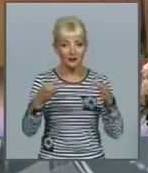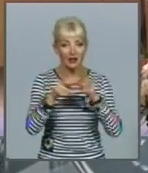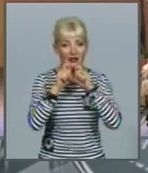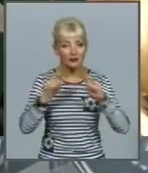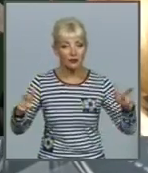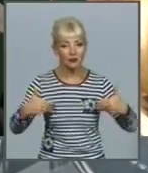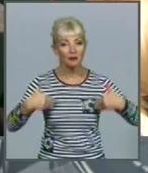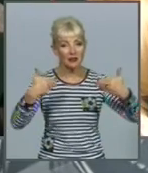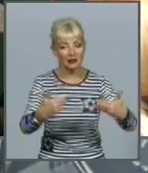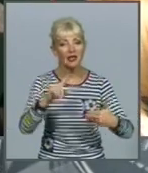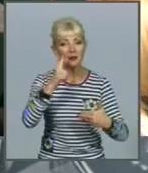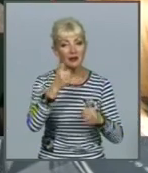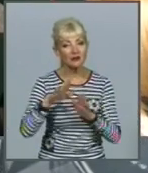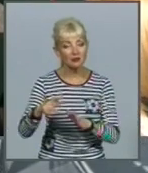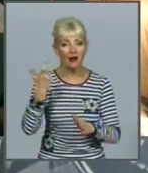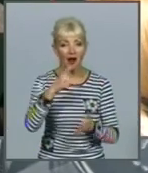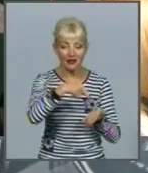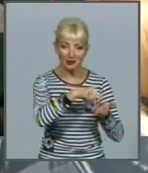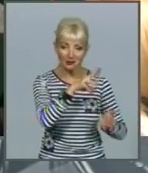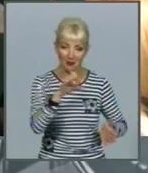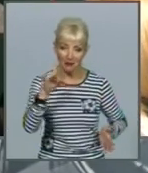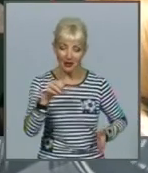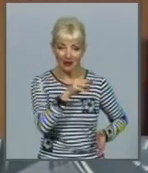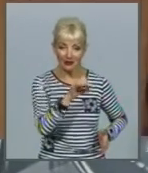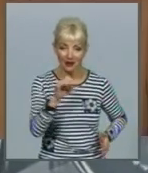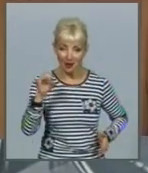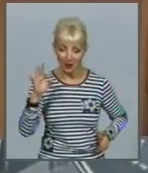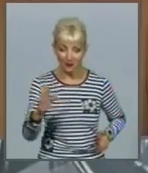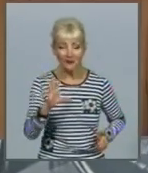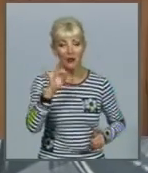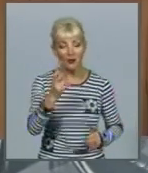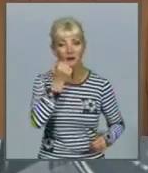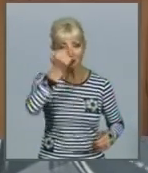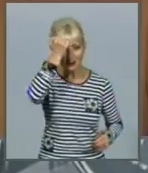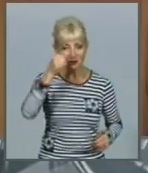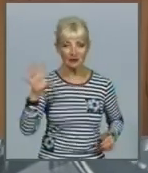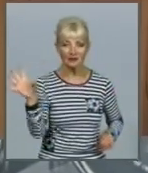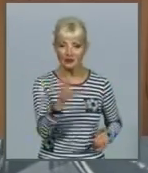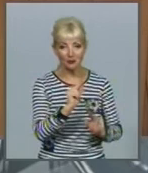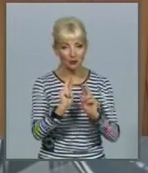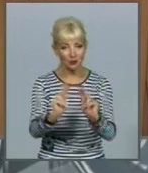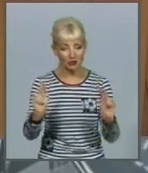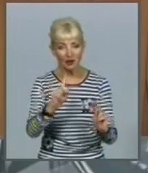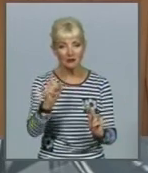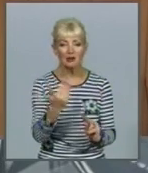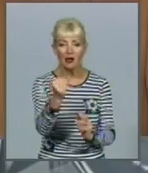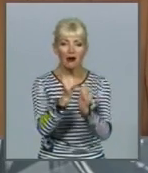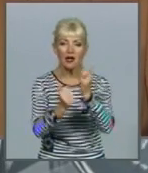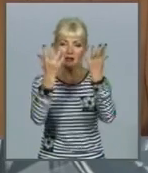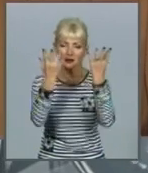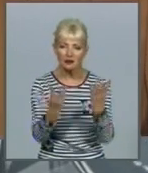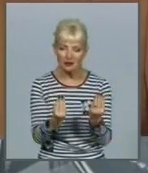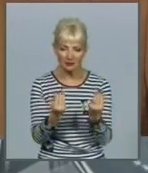заступник харківського міського голови Ігор Терехов. Він подякував усім вчителям за їхню щоденну титанічну працю, а